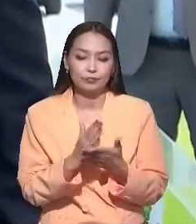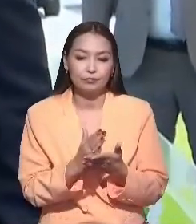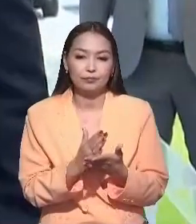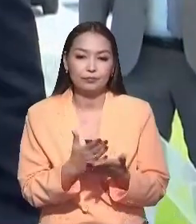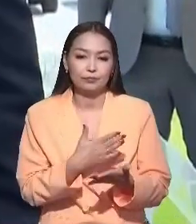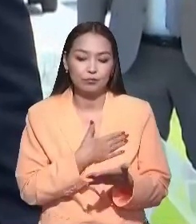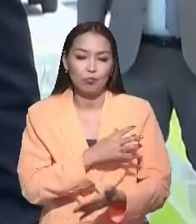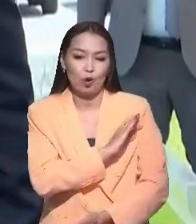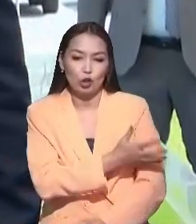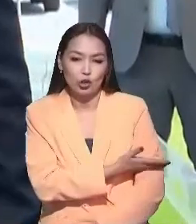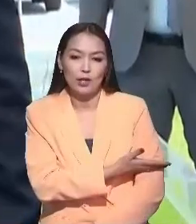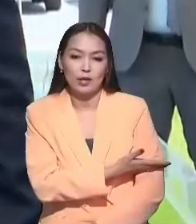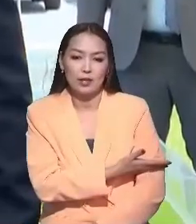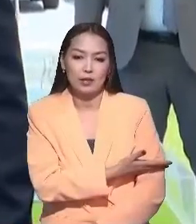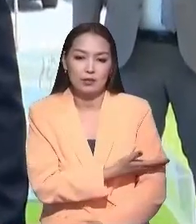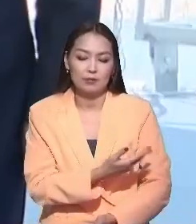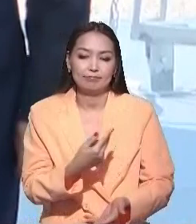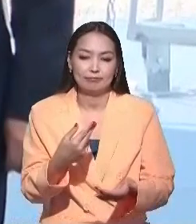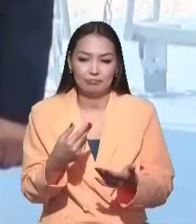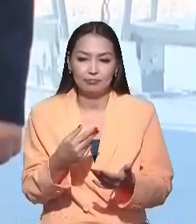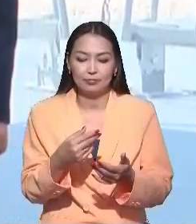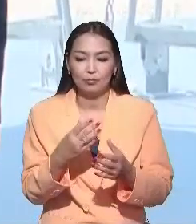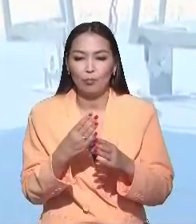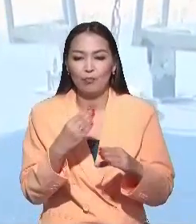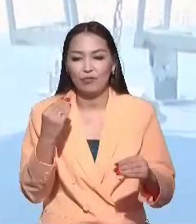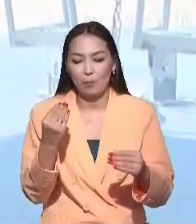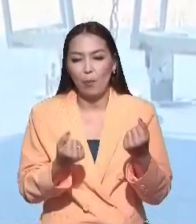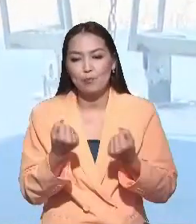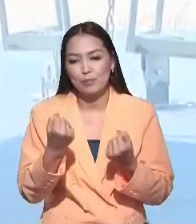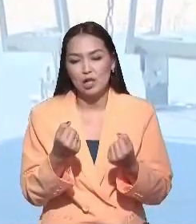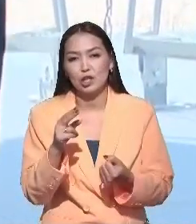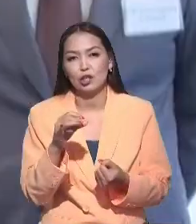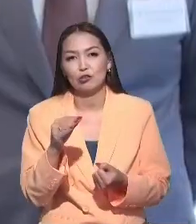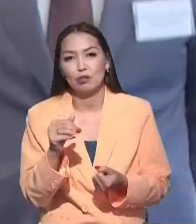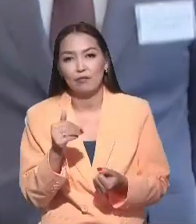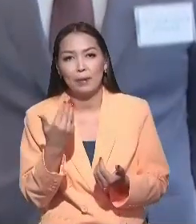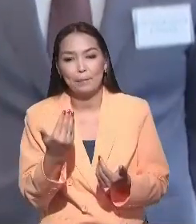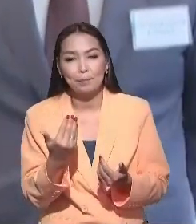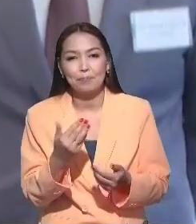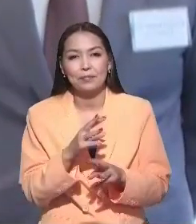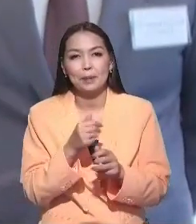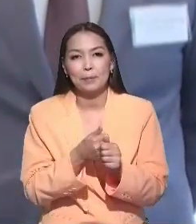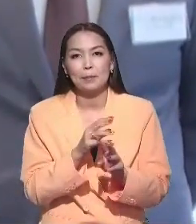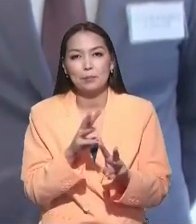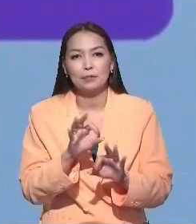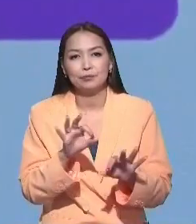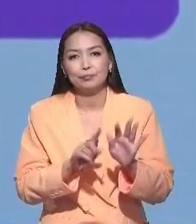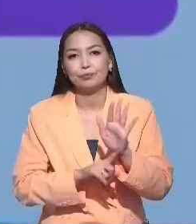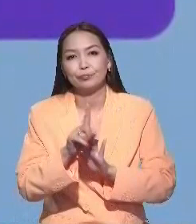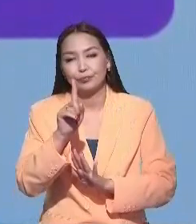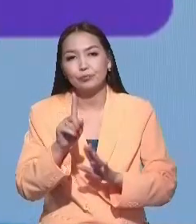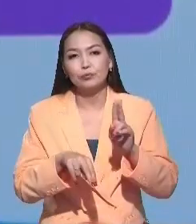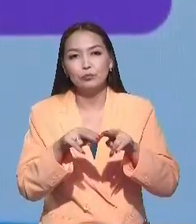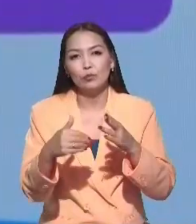стать мощной автомобильной державой. На следующем объекте премьер-министру доложили о старте строительства